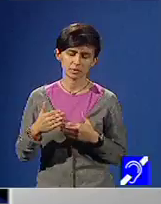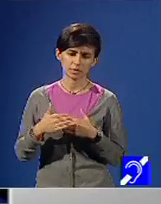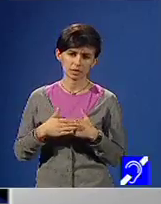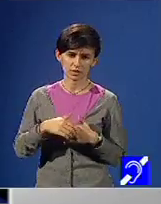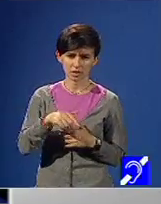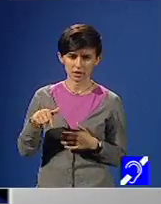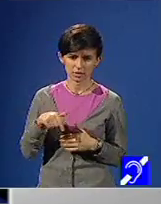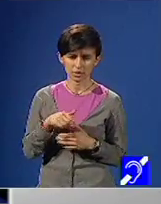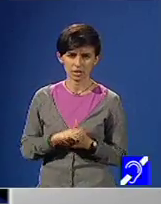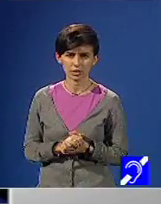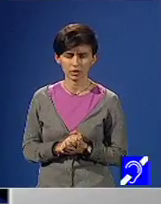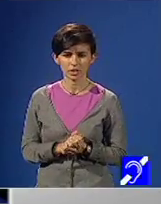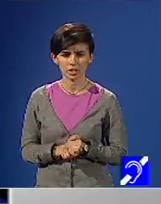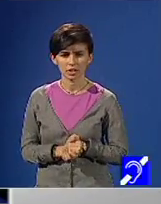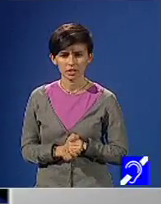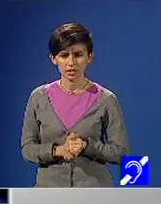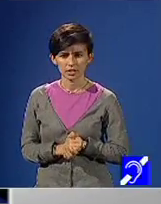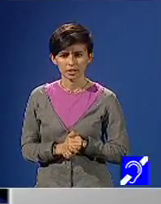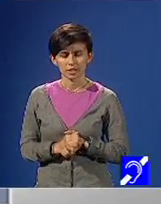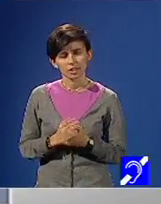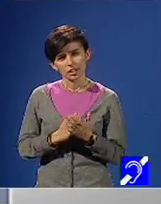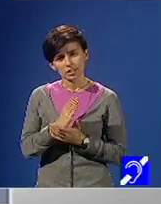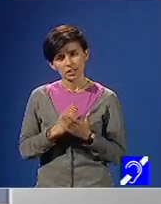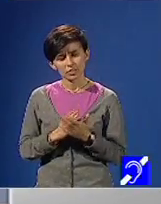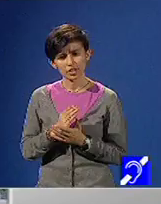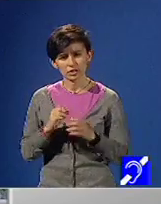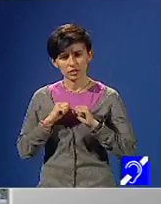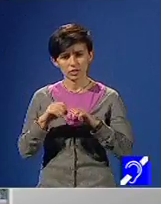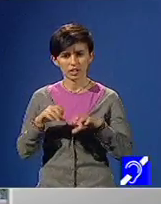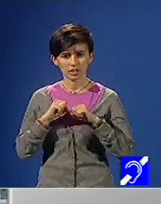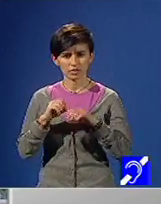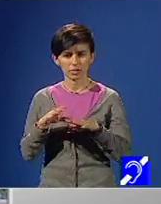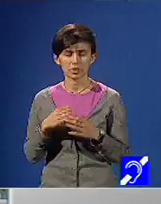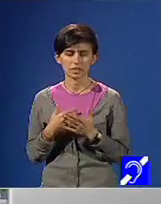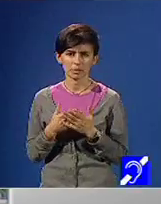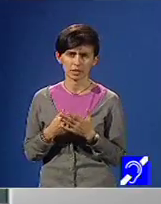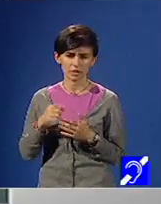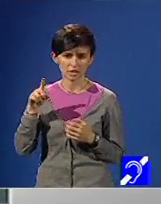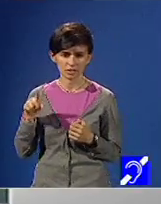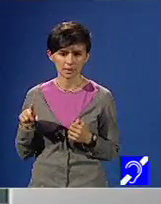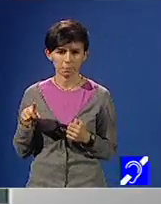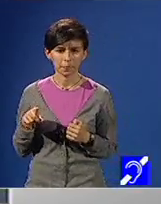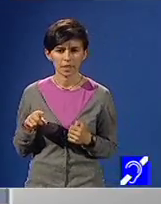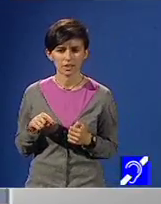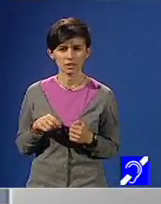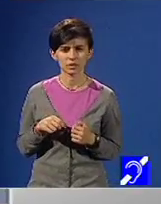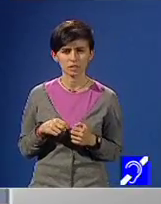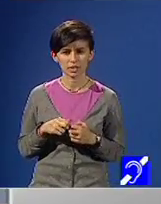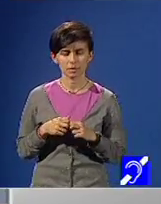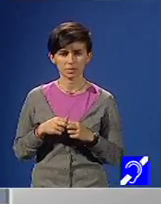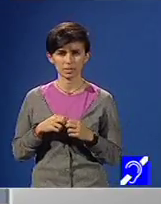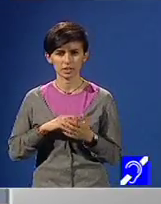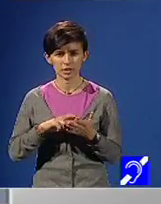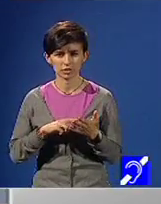alături de noi astăzi și Andreea Noi, doamnelor, domnilor, va continua și rul informațiilor, pentru că tot e luna dislexiei, pe